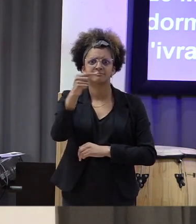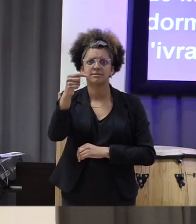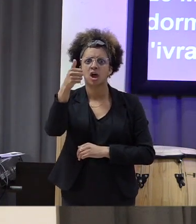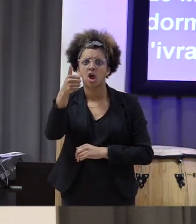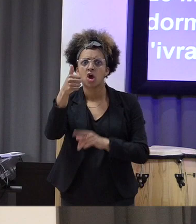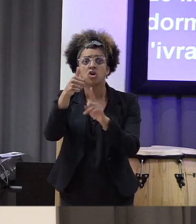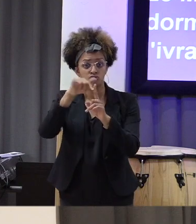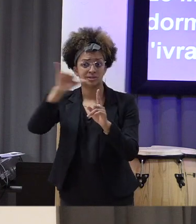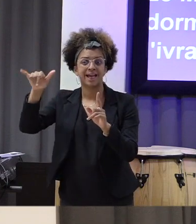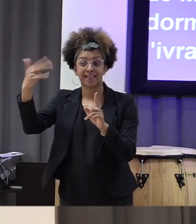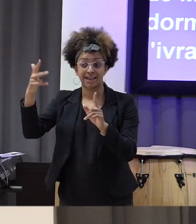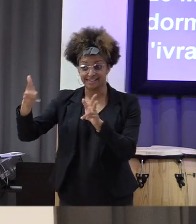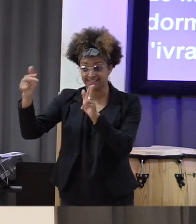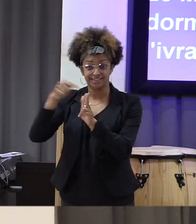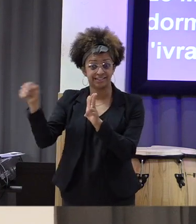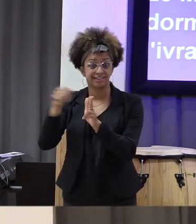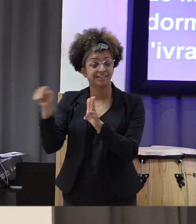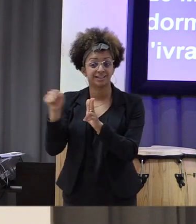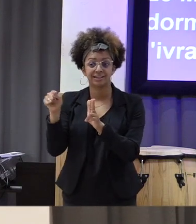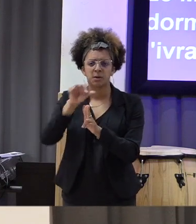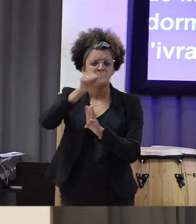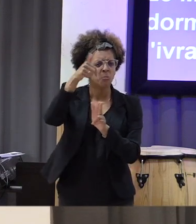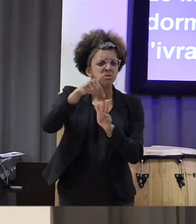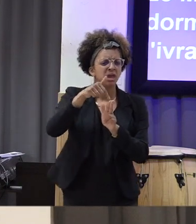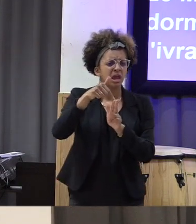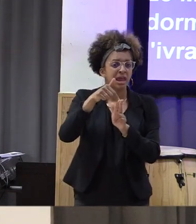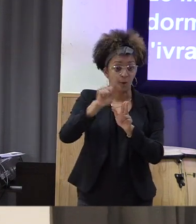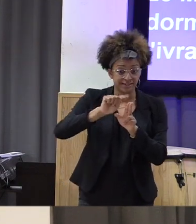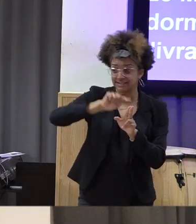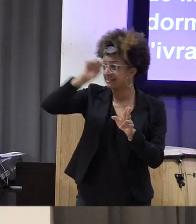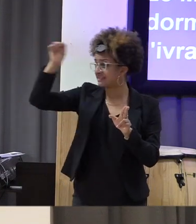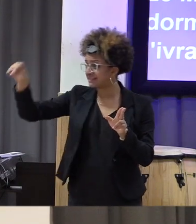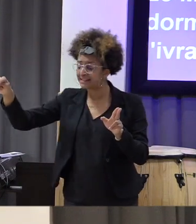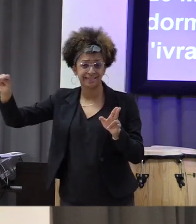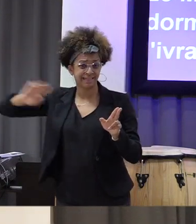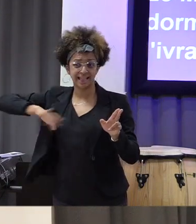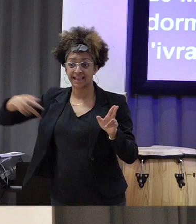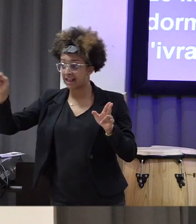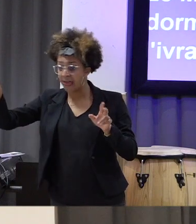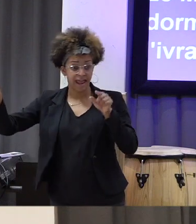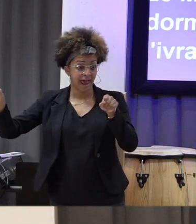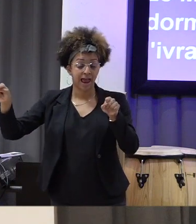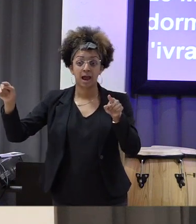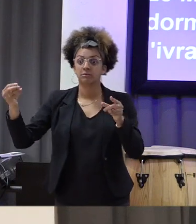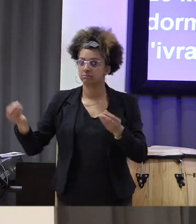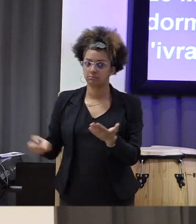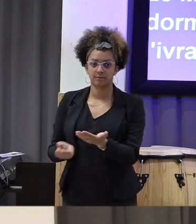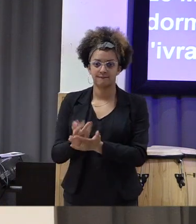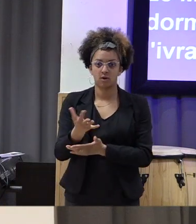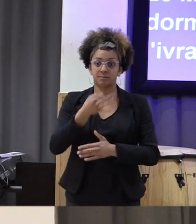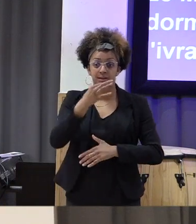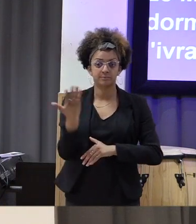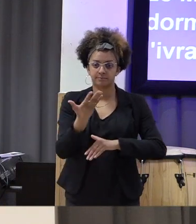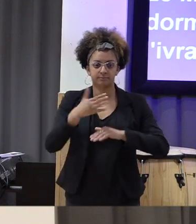à 13. La première parabole et la dernière nous donnent tout particulièrement